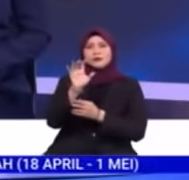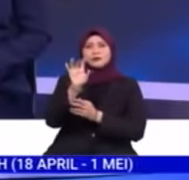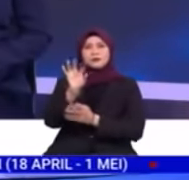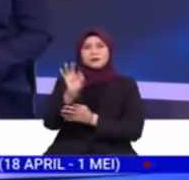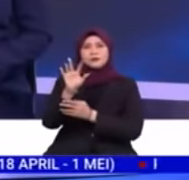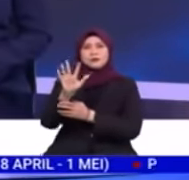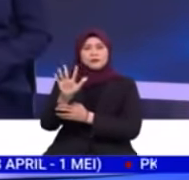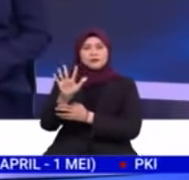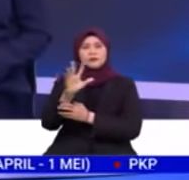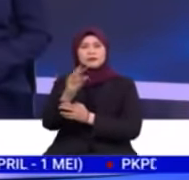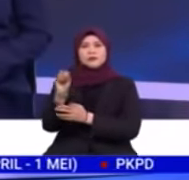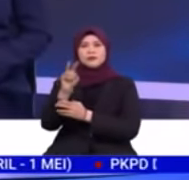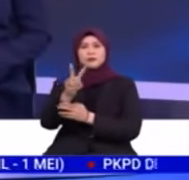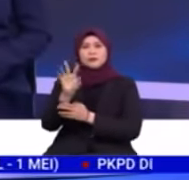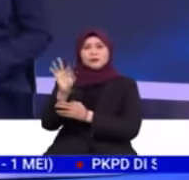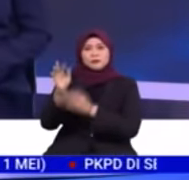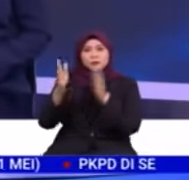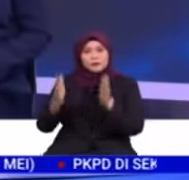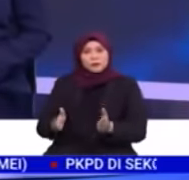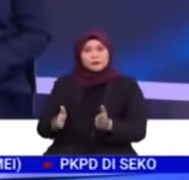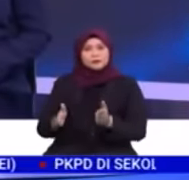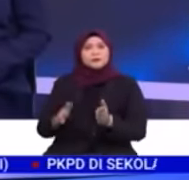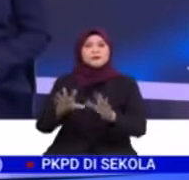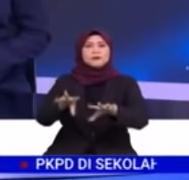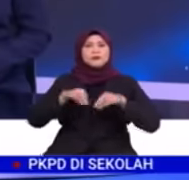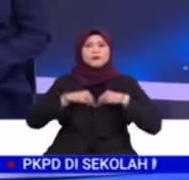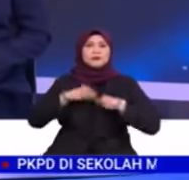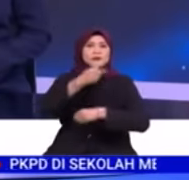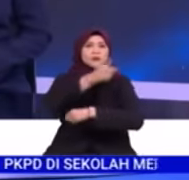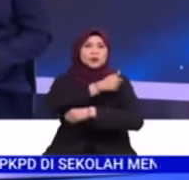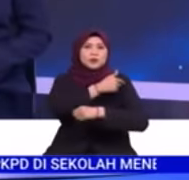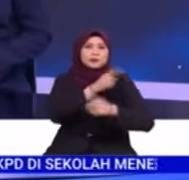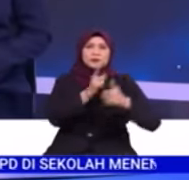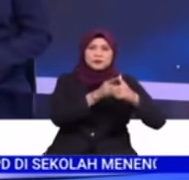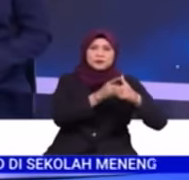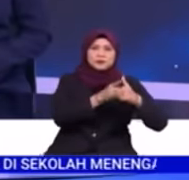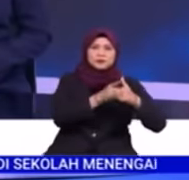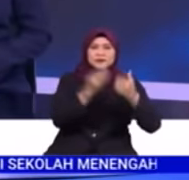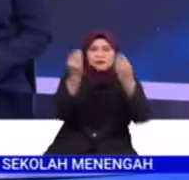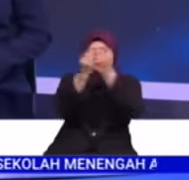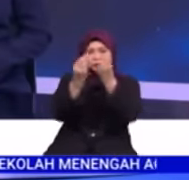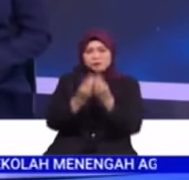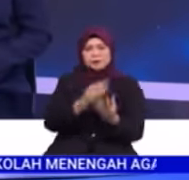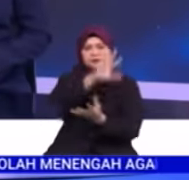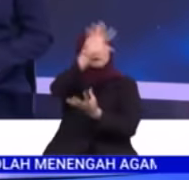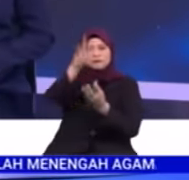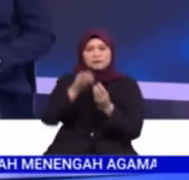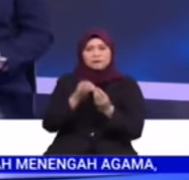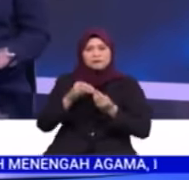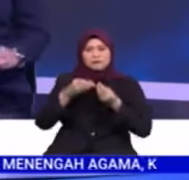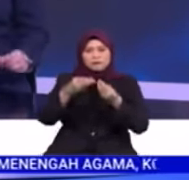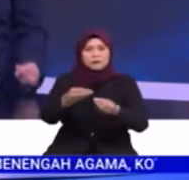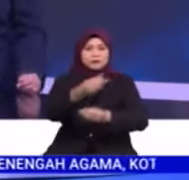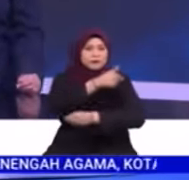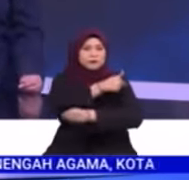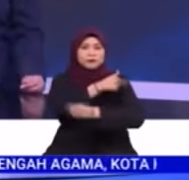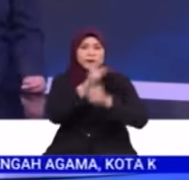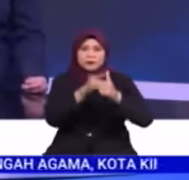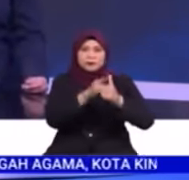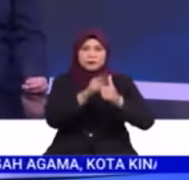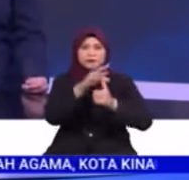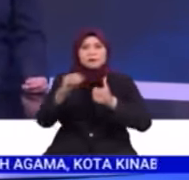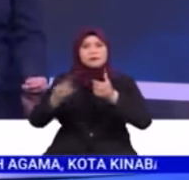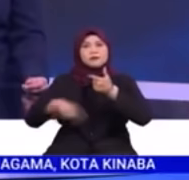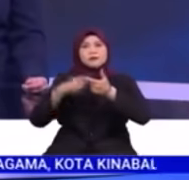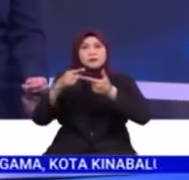Bu 729 individu telah menerima dosis yang pertama ini menjadikan jumlah keseluruhan pemberian dosis pertama dan dosis